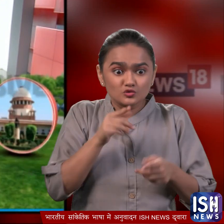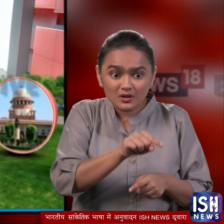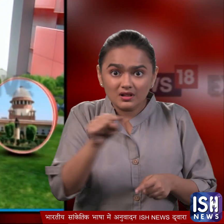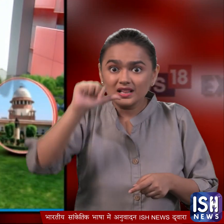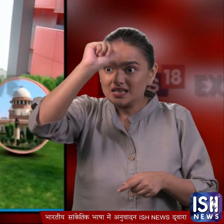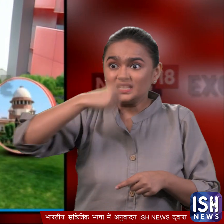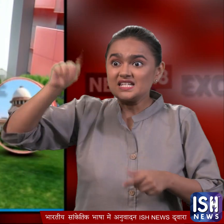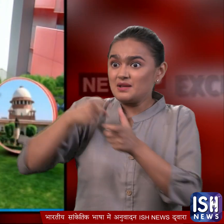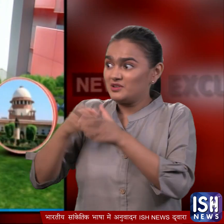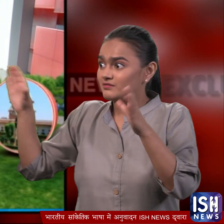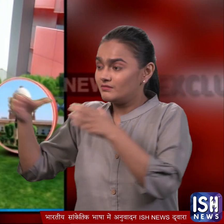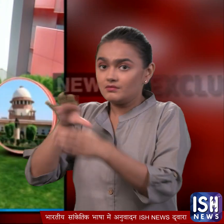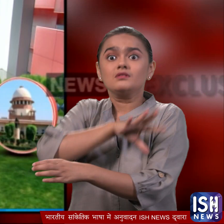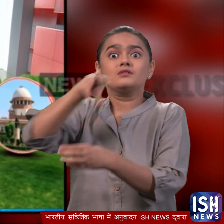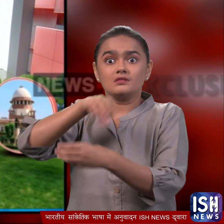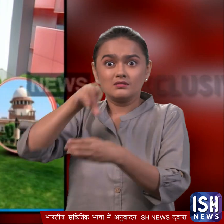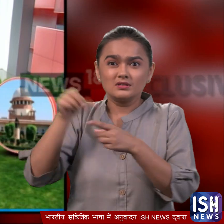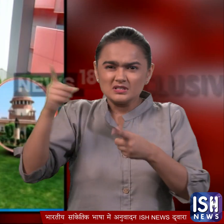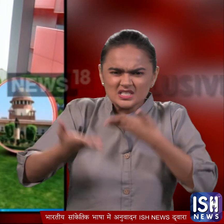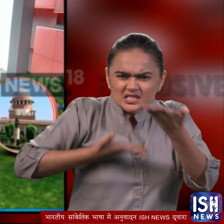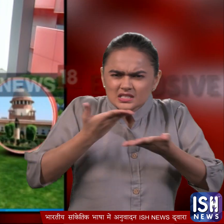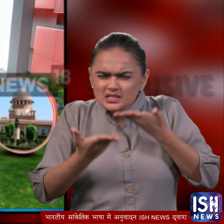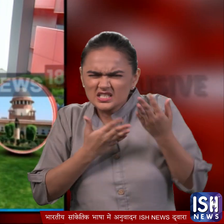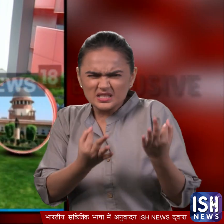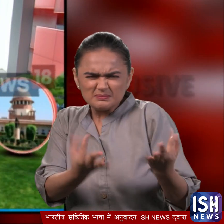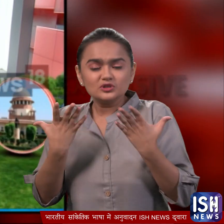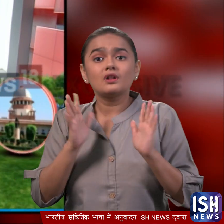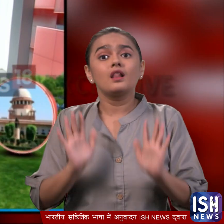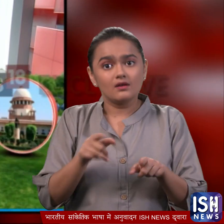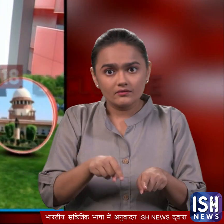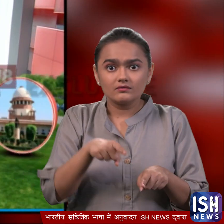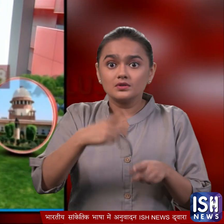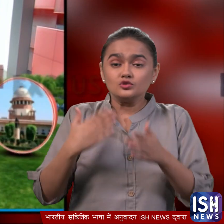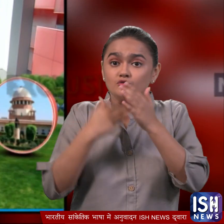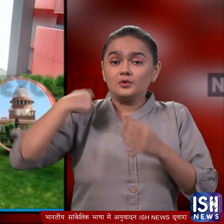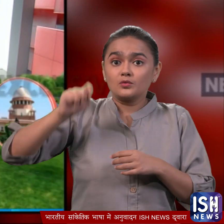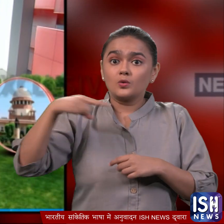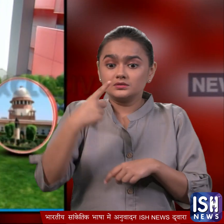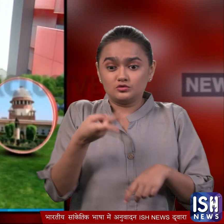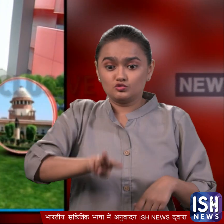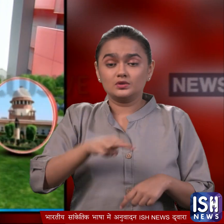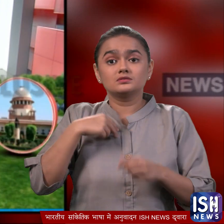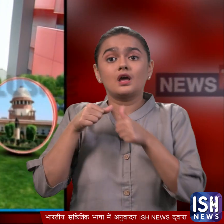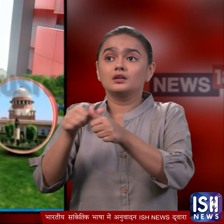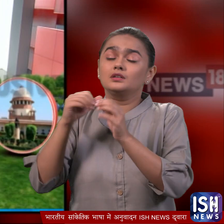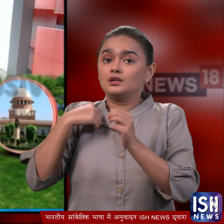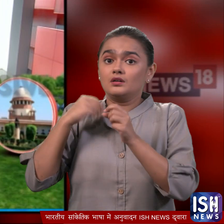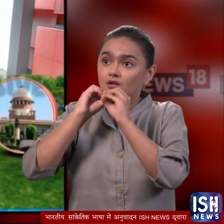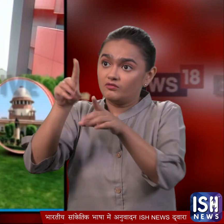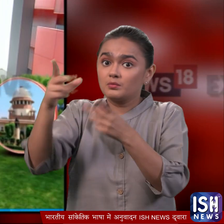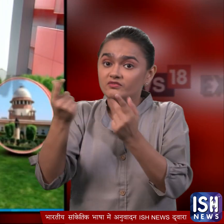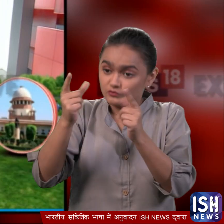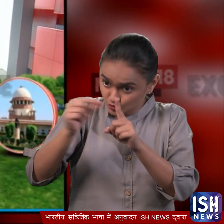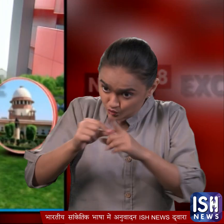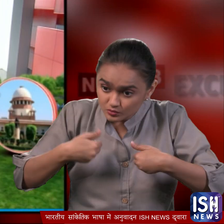इन स्कूलों में भारतीय सेना में भर्ती होने के लिए छात्रों को खास तौर पर तैयार किया जाता है। सुप्रीम कोर्ट ने 2 दिन के अंदर केंद्र को इस मामले